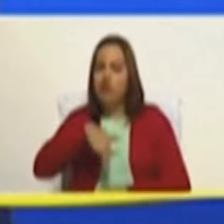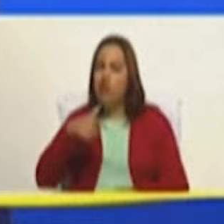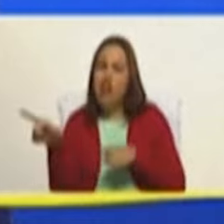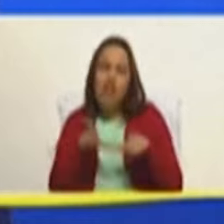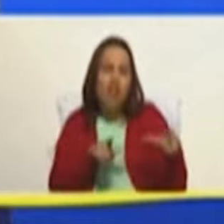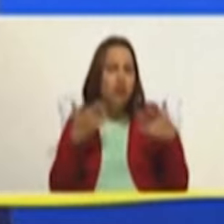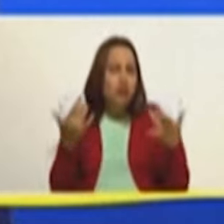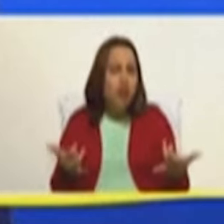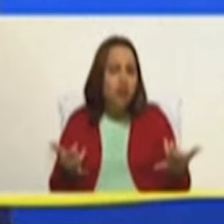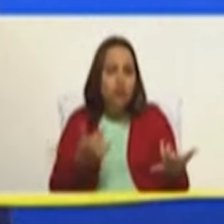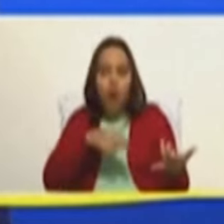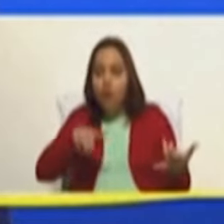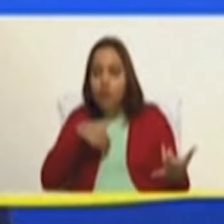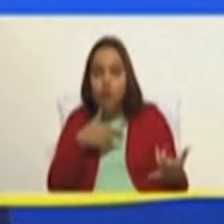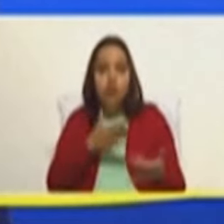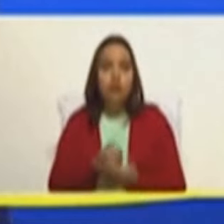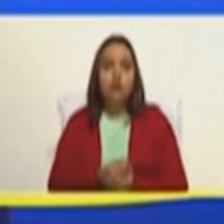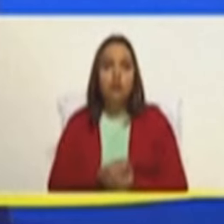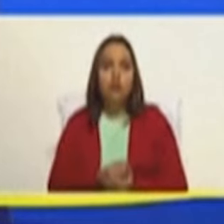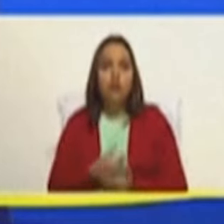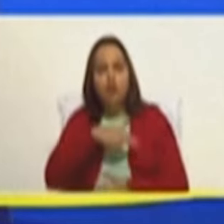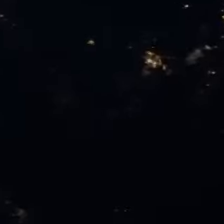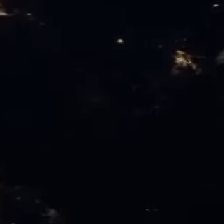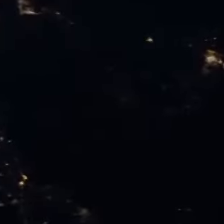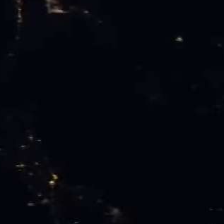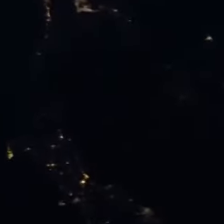ile kriminal Bürokrasi dir değerlendirmesinde